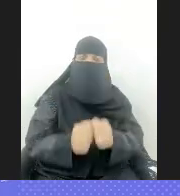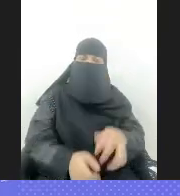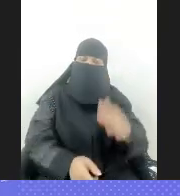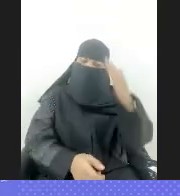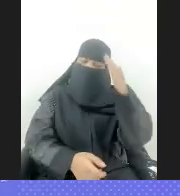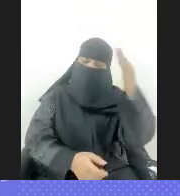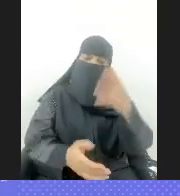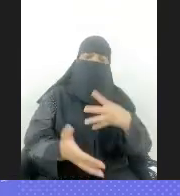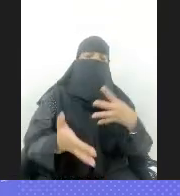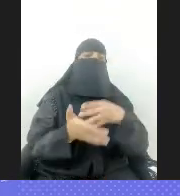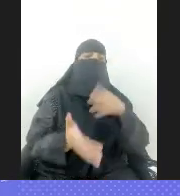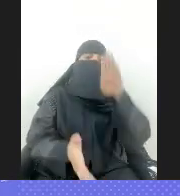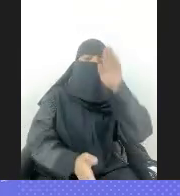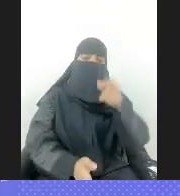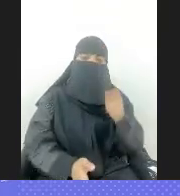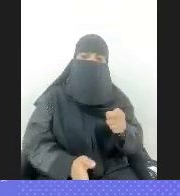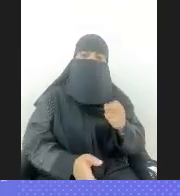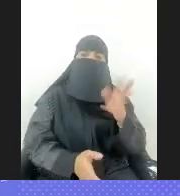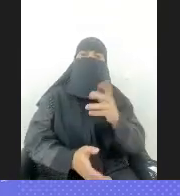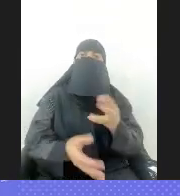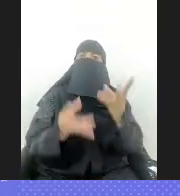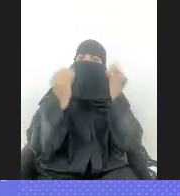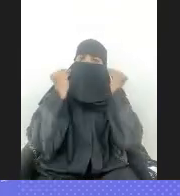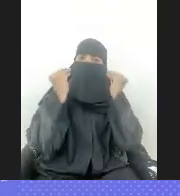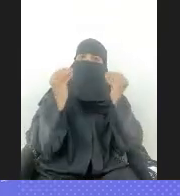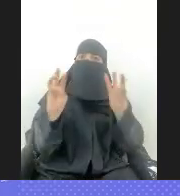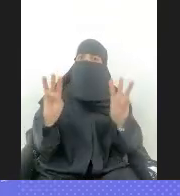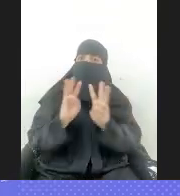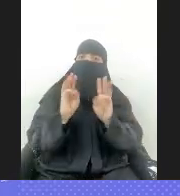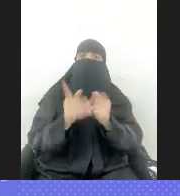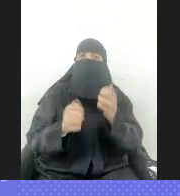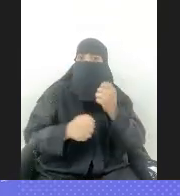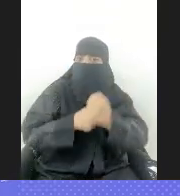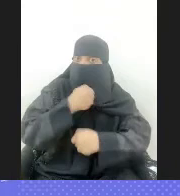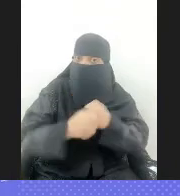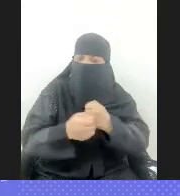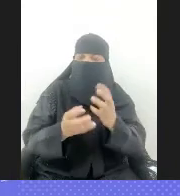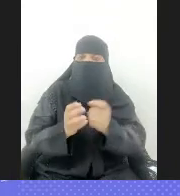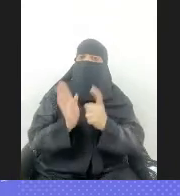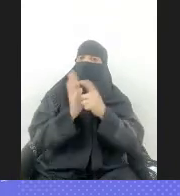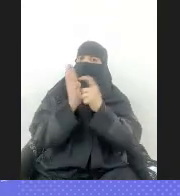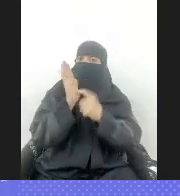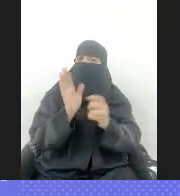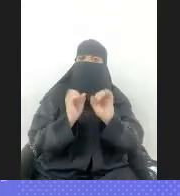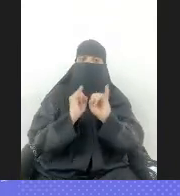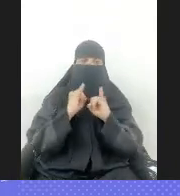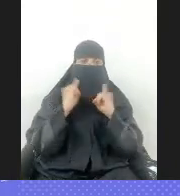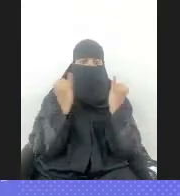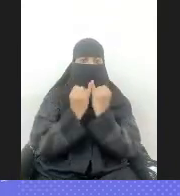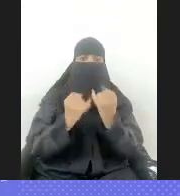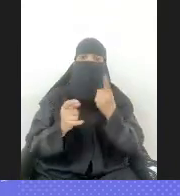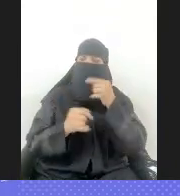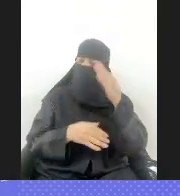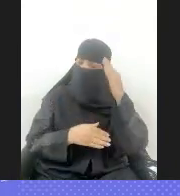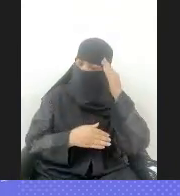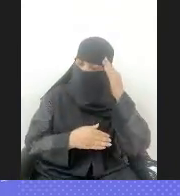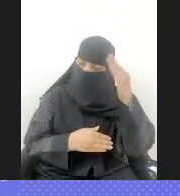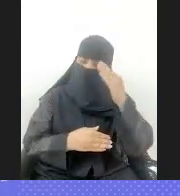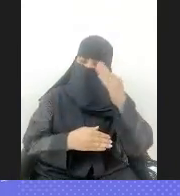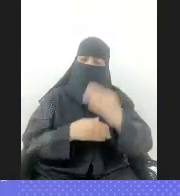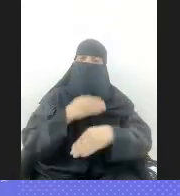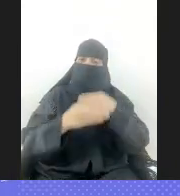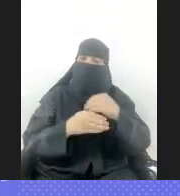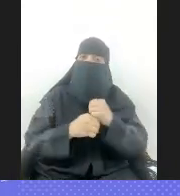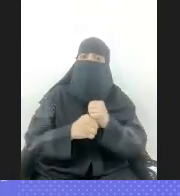خالد ممثلة في عمادة التعليم الإلكتروني جهودهم في تنظيم الملتقى، فجهود تشكر تذكر